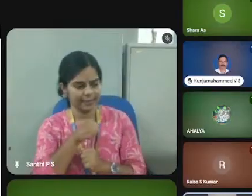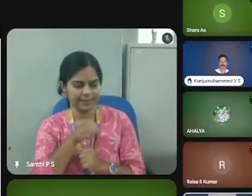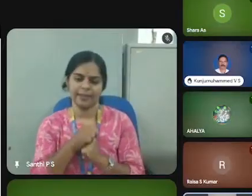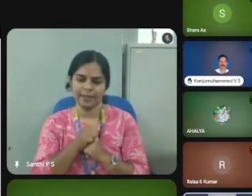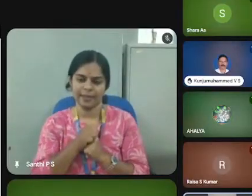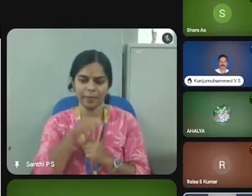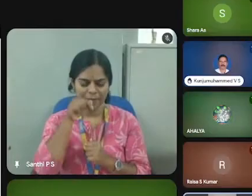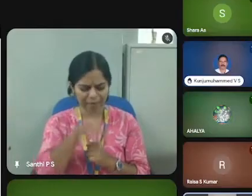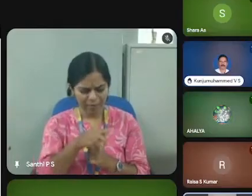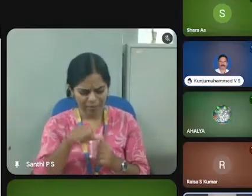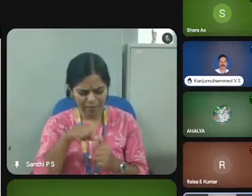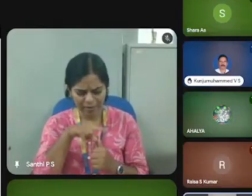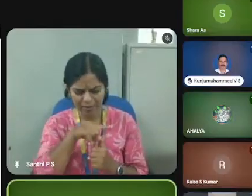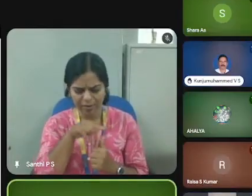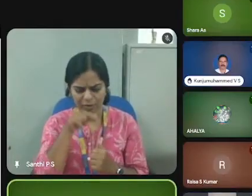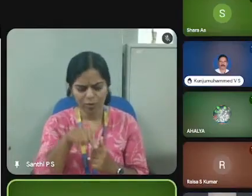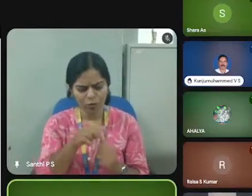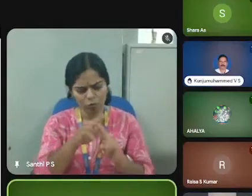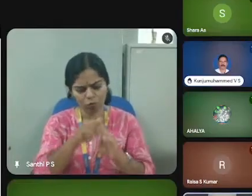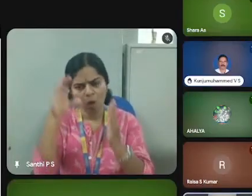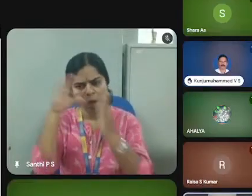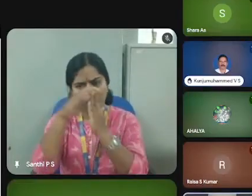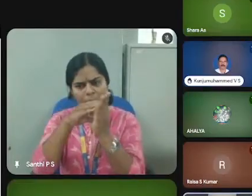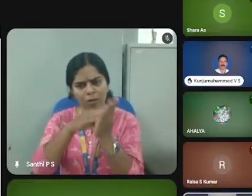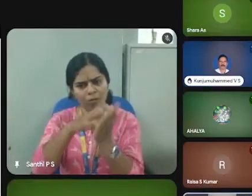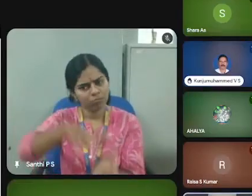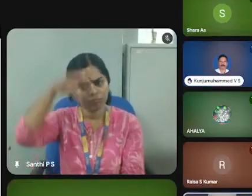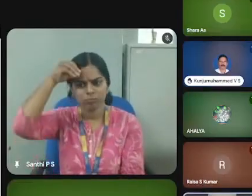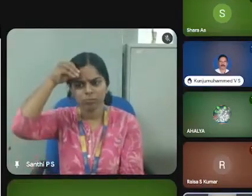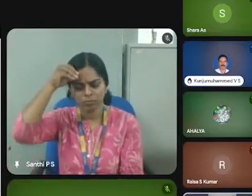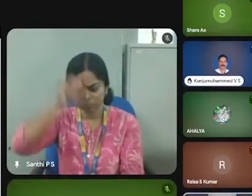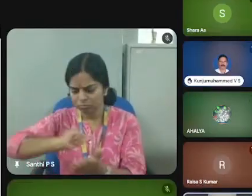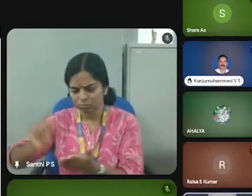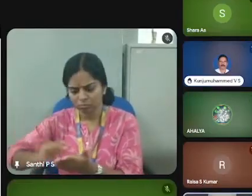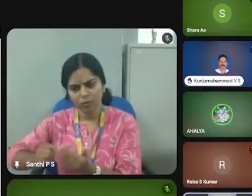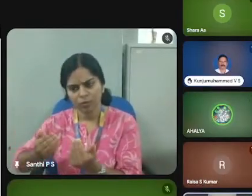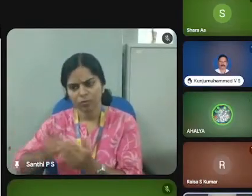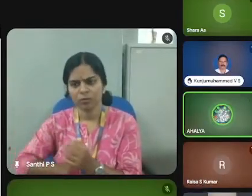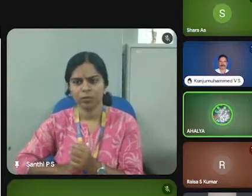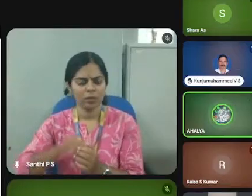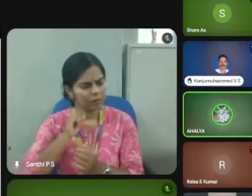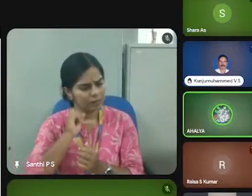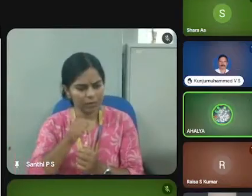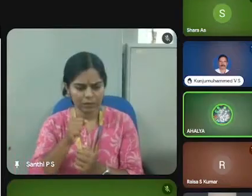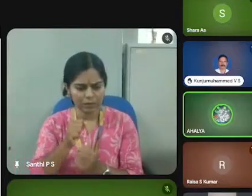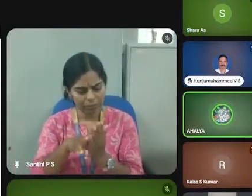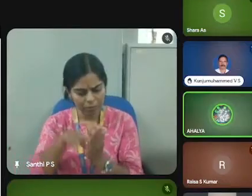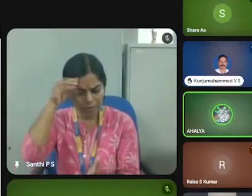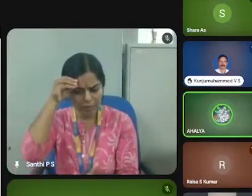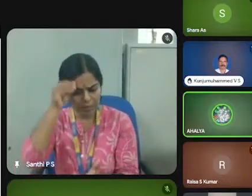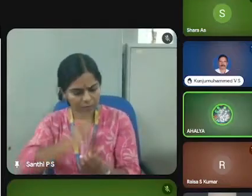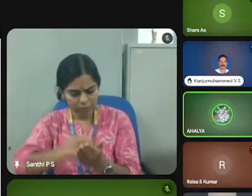അപ്പൊ അത്രയും കാര്യങ്ങൾ റോട്ടായിട്ട് ഈ കുട്ടിക്ക് പഠിക്കാൻ പറ്റുന്നുണ്ടോ? കാണാപ്പാഠം പഠിച്ചെഴുതാൻ പറ്റുന്നുണ്ടോ? കാണാപ്പാഠം പഠിച്ചെഴുതുന്നുണ്ട്,